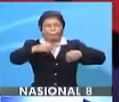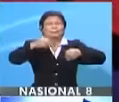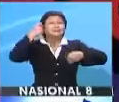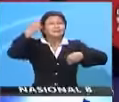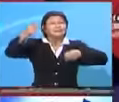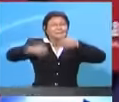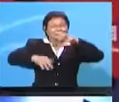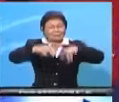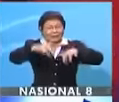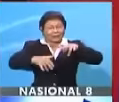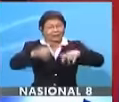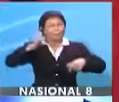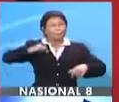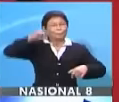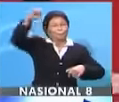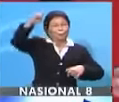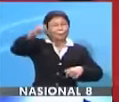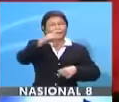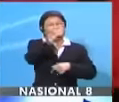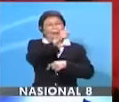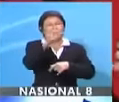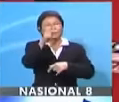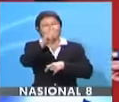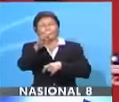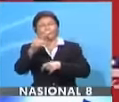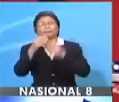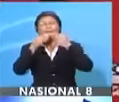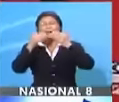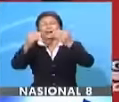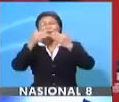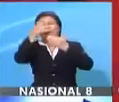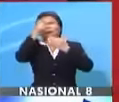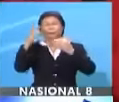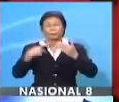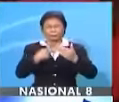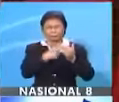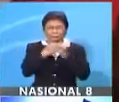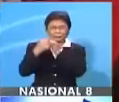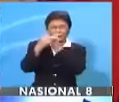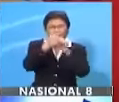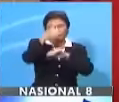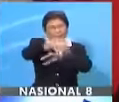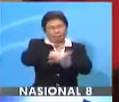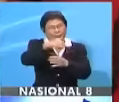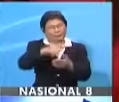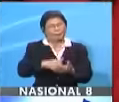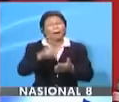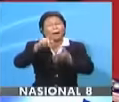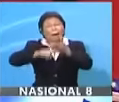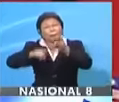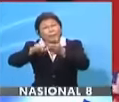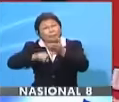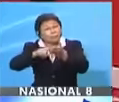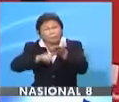Sekretariat Merdeka KKMM. Jadi terima kasih kerana bersama dengan kami pada malam ini, Puan. Jadi apa